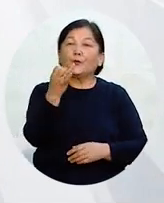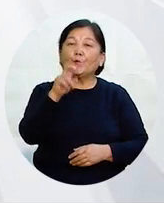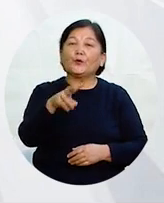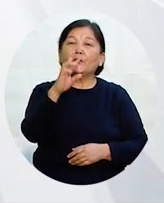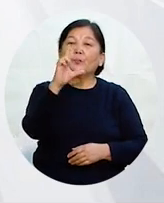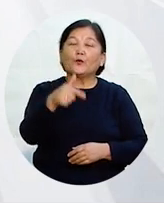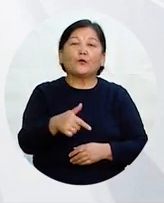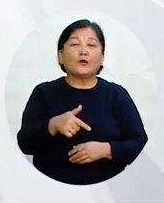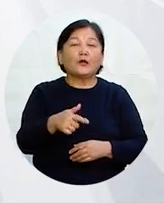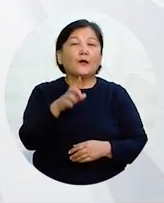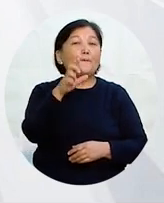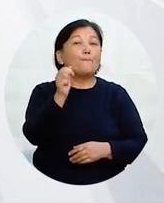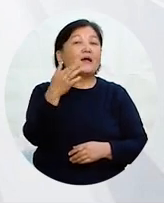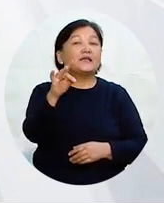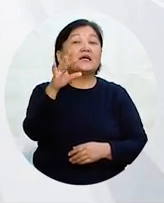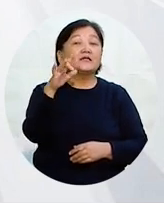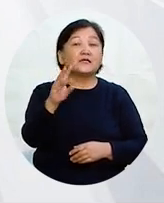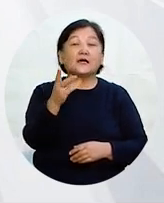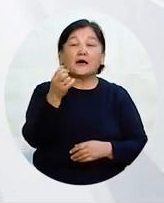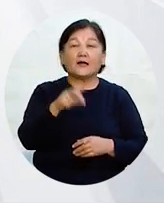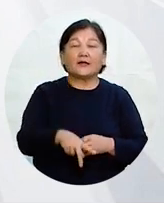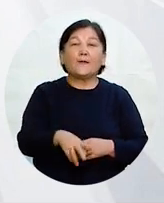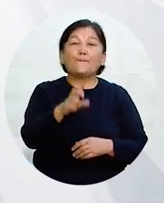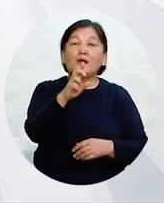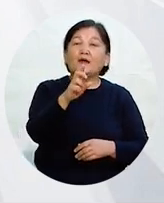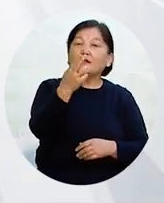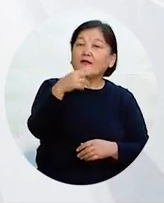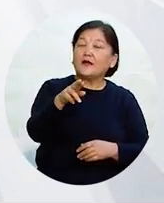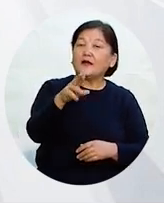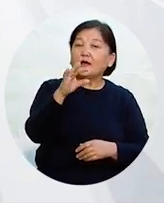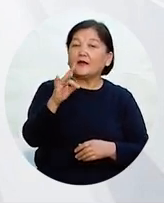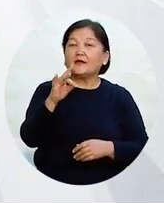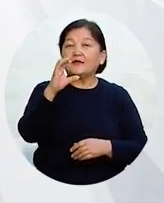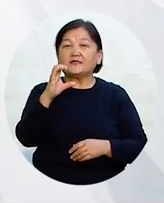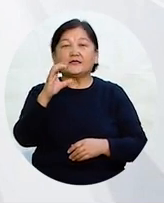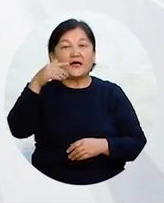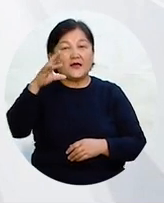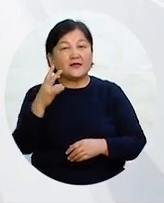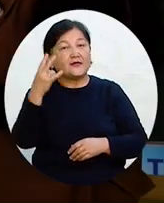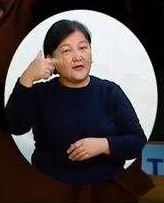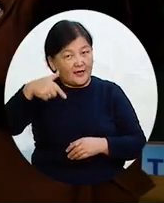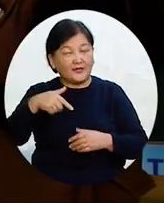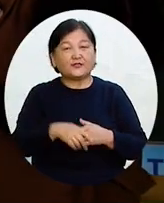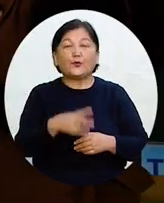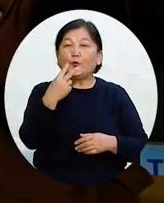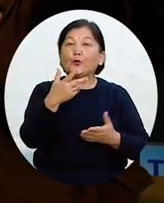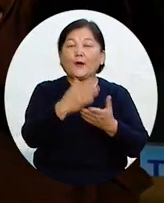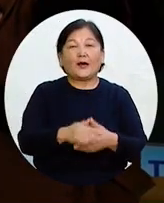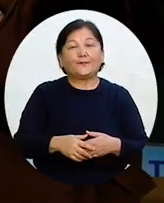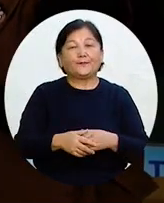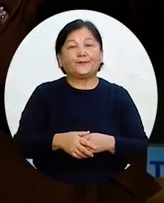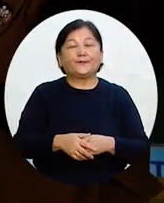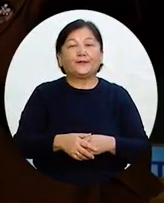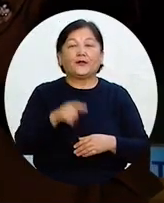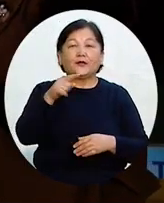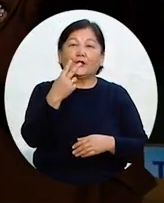маань бадарсан гал гэдэг үнд орсон Б, Д, Р, С, Н, Г, Л. За, эдгээр гээгүүлэгчээр үйл